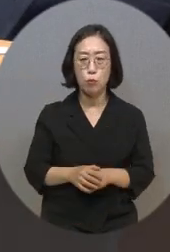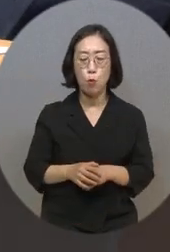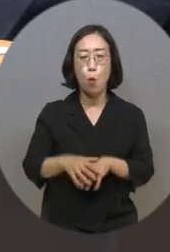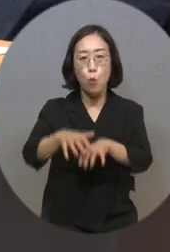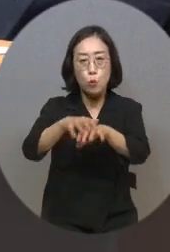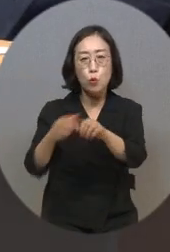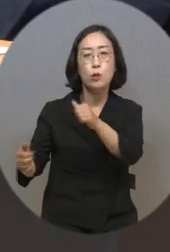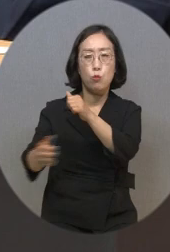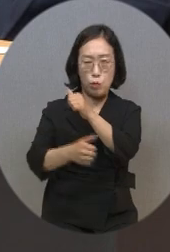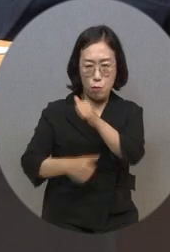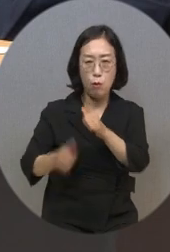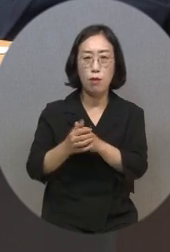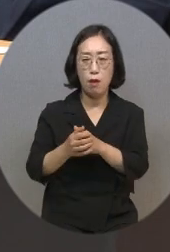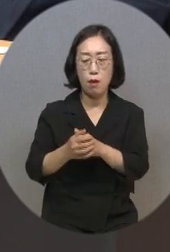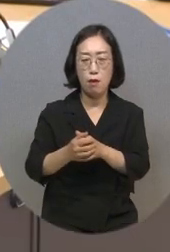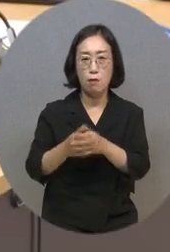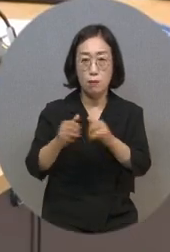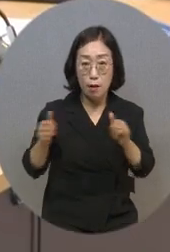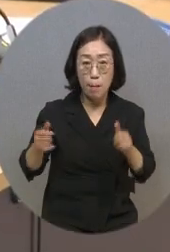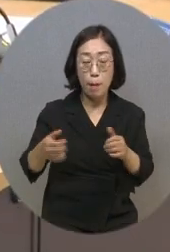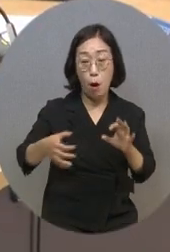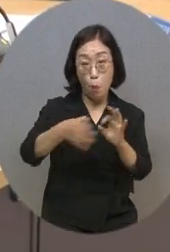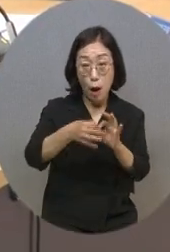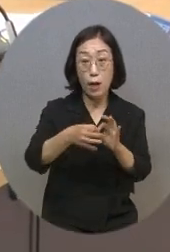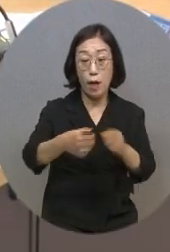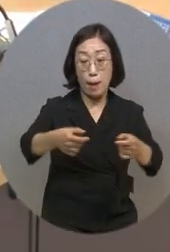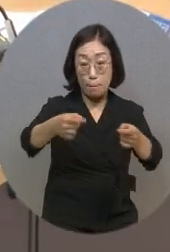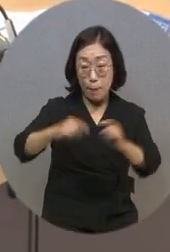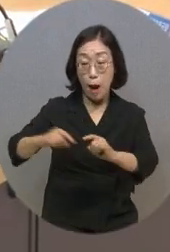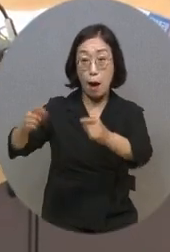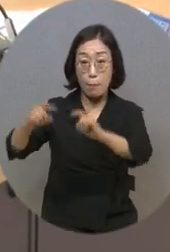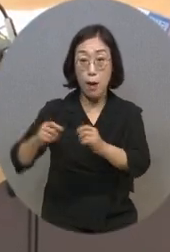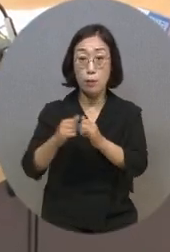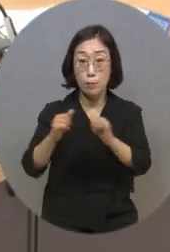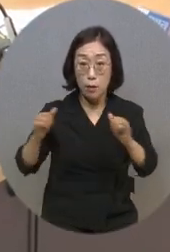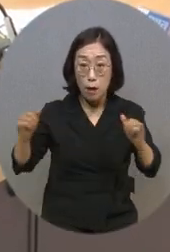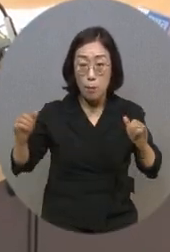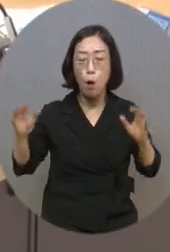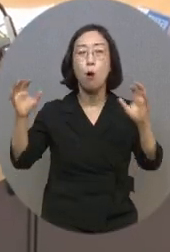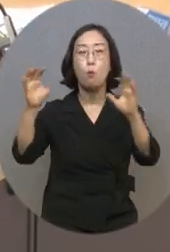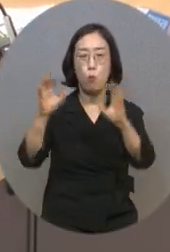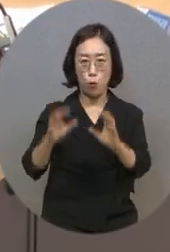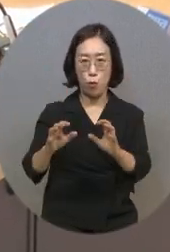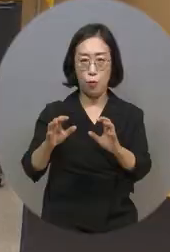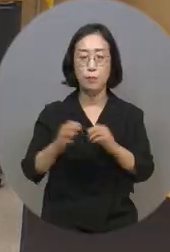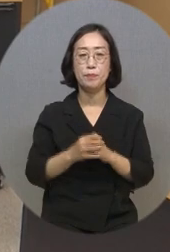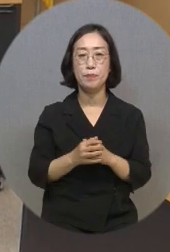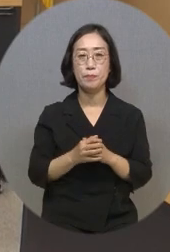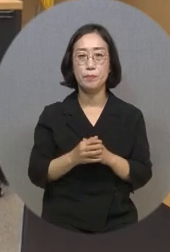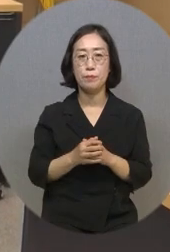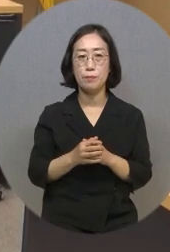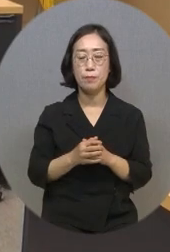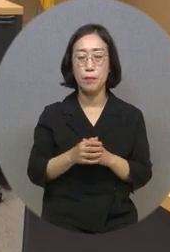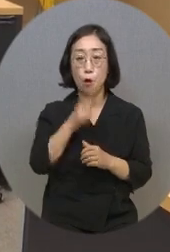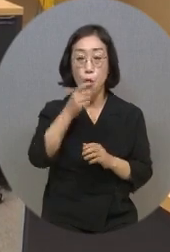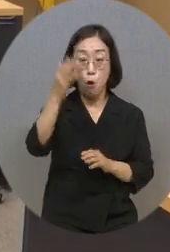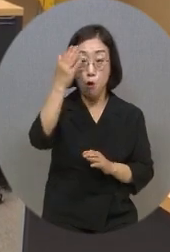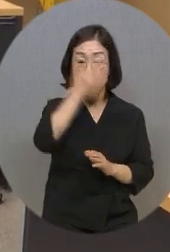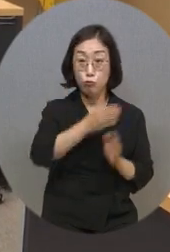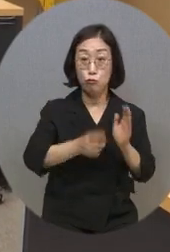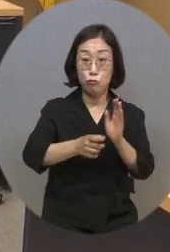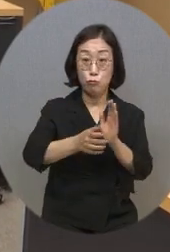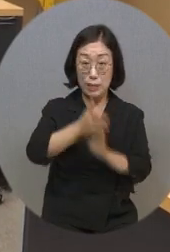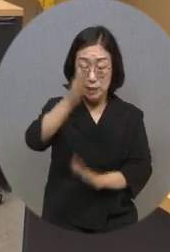조직위원회 박수관 공동위원장, 그리고 양 지자체 관계자들이 다수 참석했습니다. 여수시와